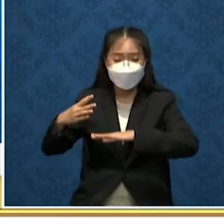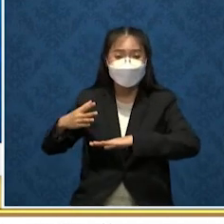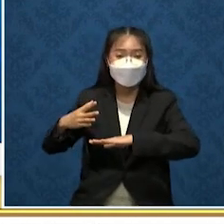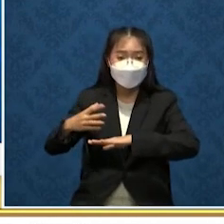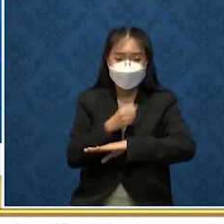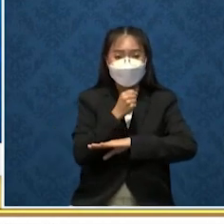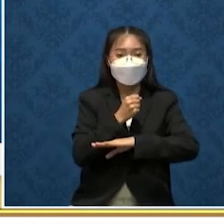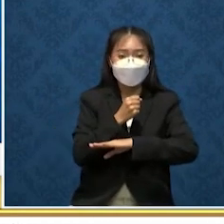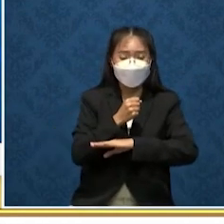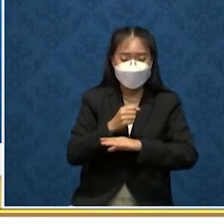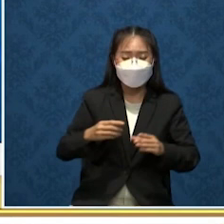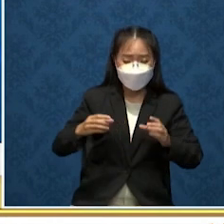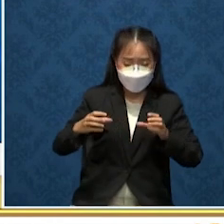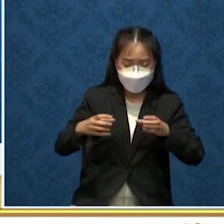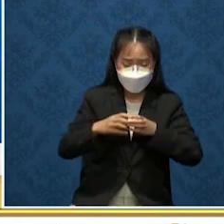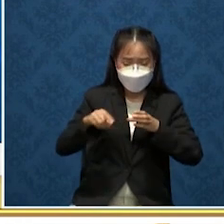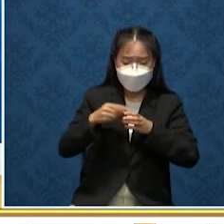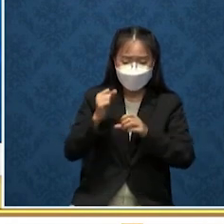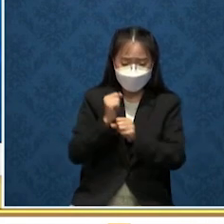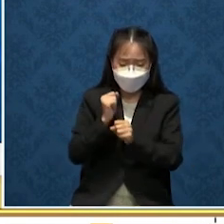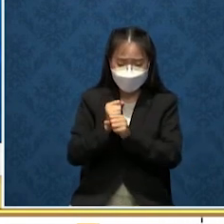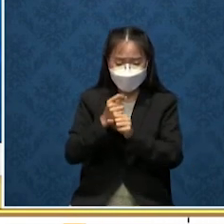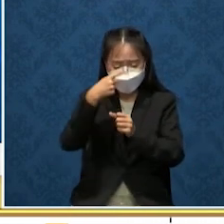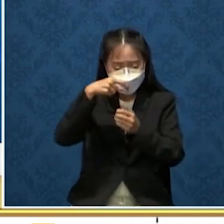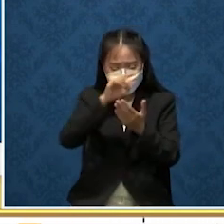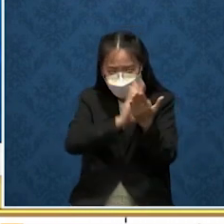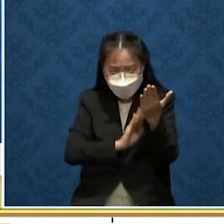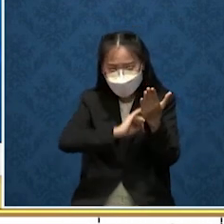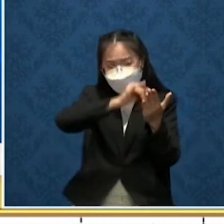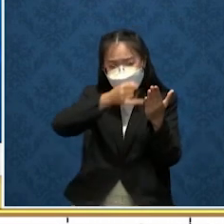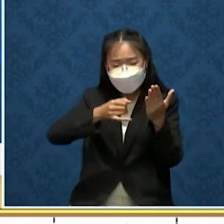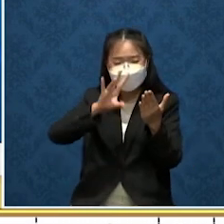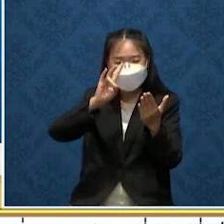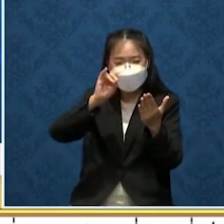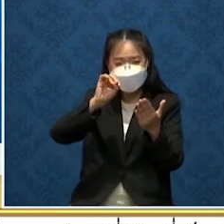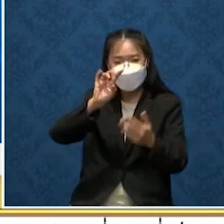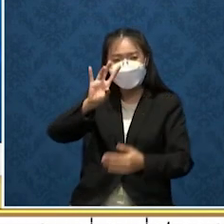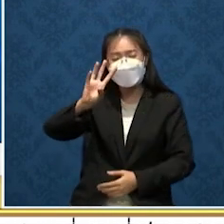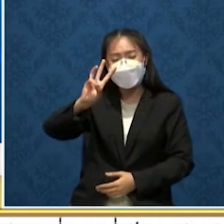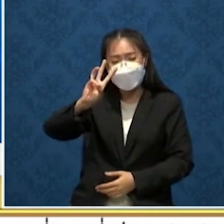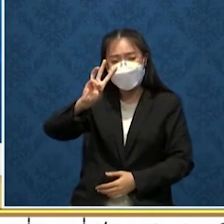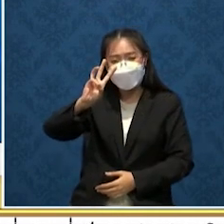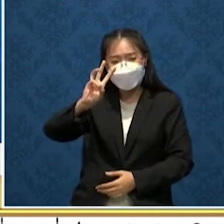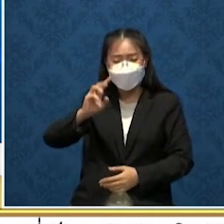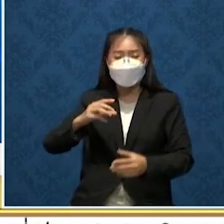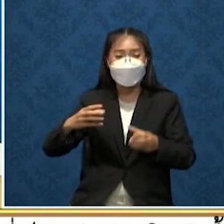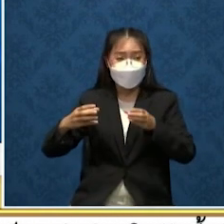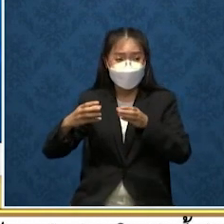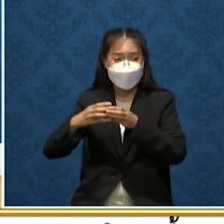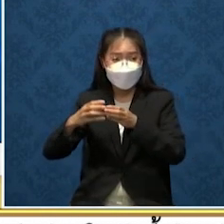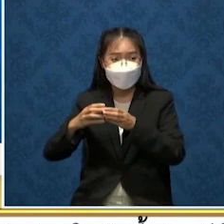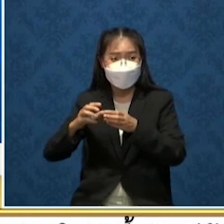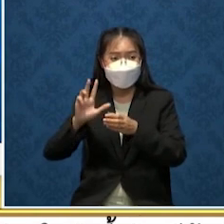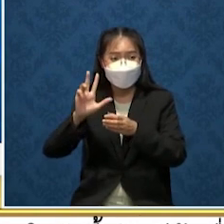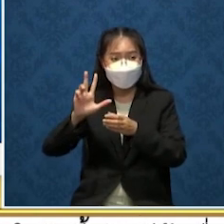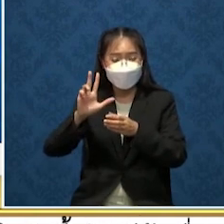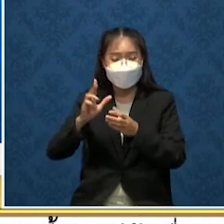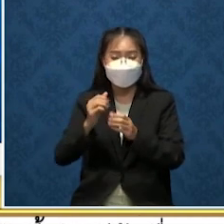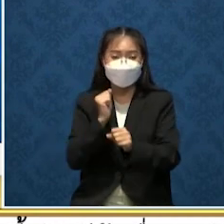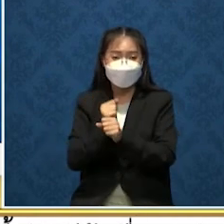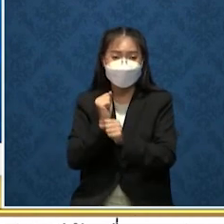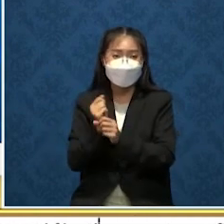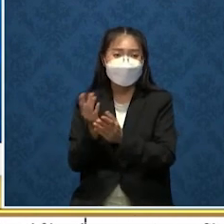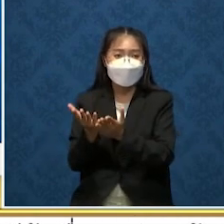จังหวัดทั้งหมด 76จังหวัดบวกกทมอันนี้ซื้อหมดนะครับกลุ่มที่ 3คือรับงานจาก